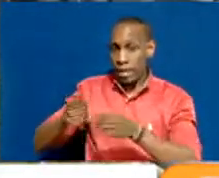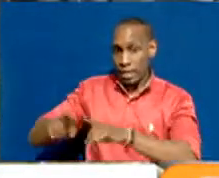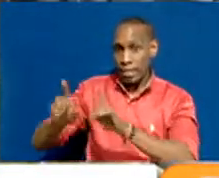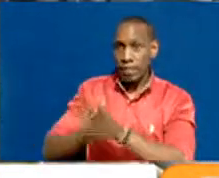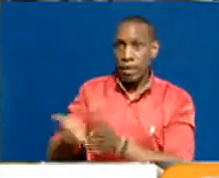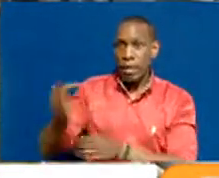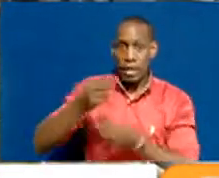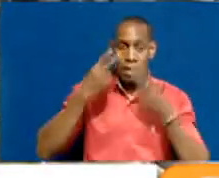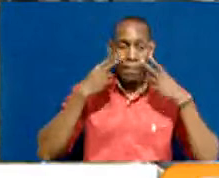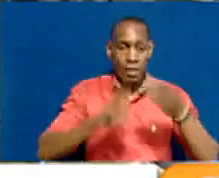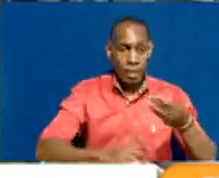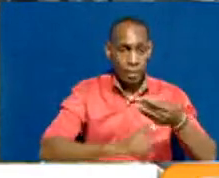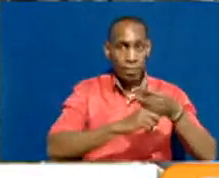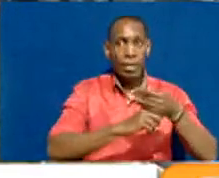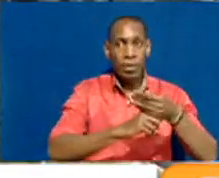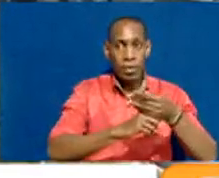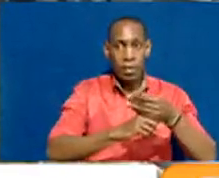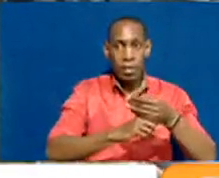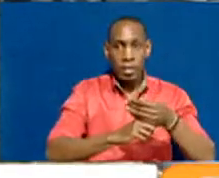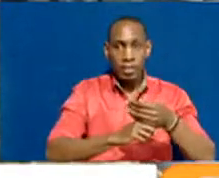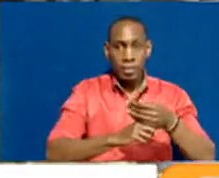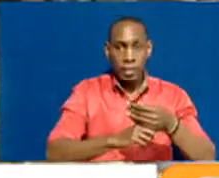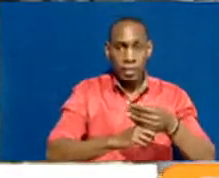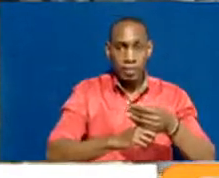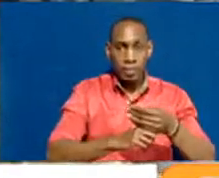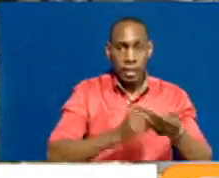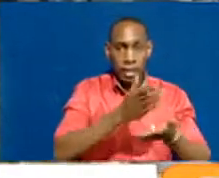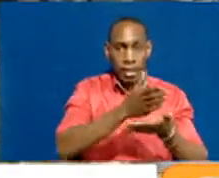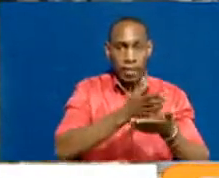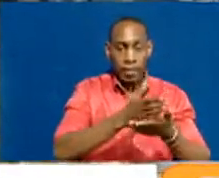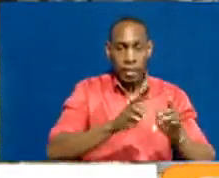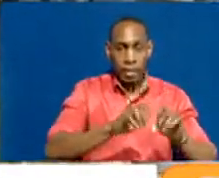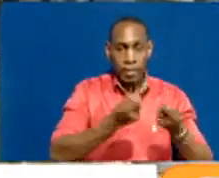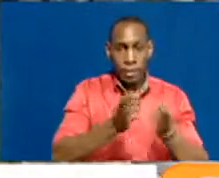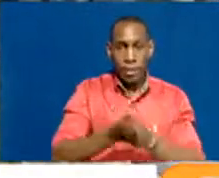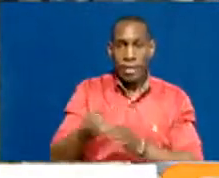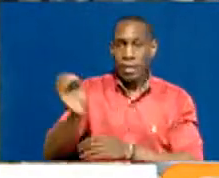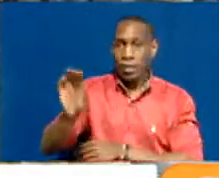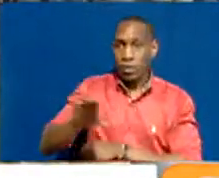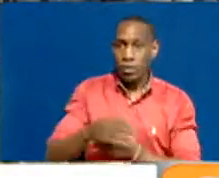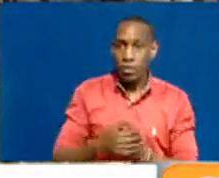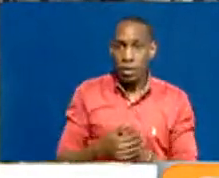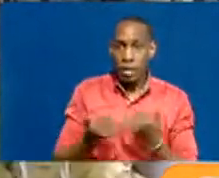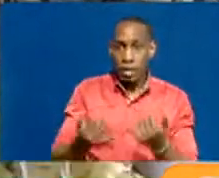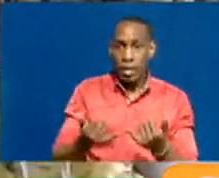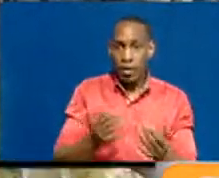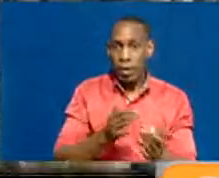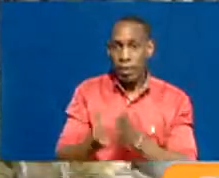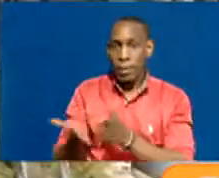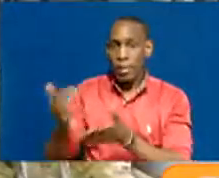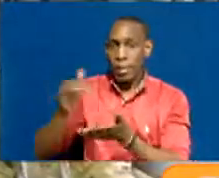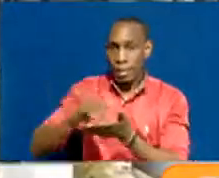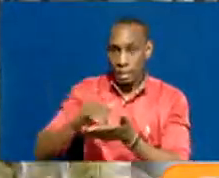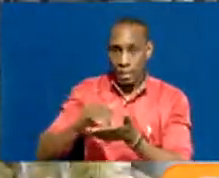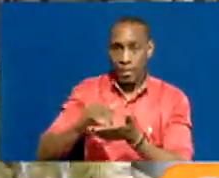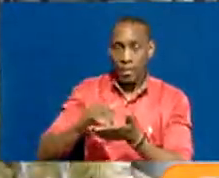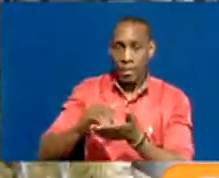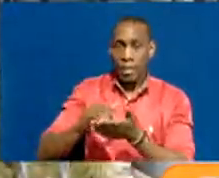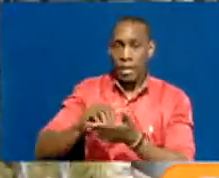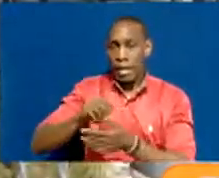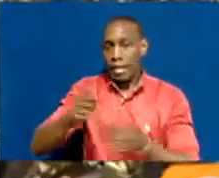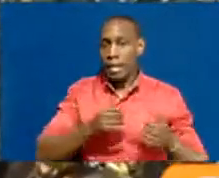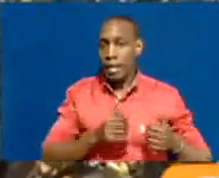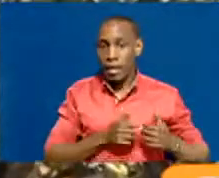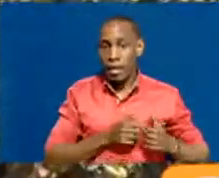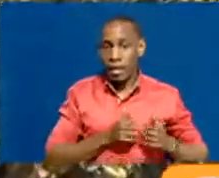haja angalie ile pandiloko yake aikate airushe, alafu wapangane kuja wambani ingine sasa na ule mpenzi